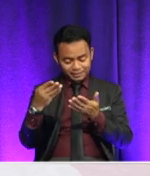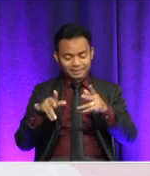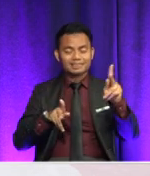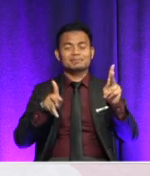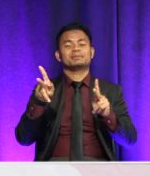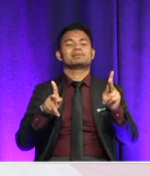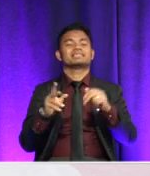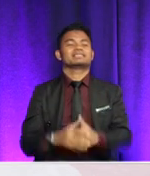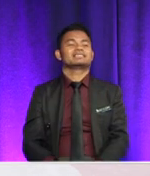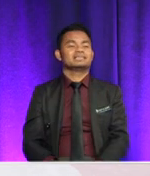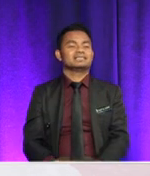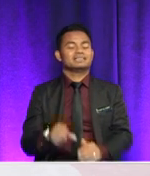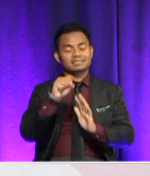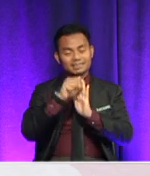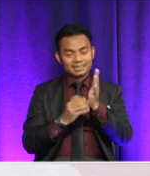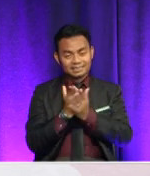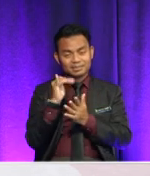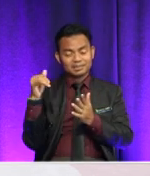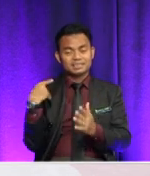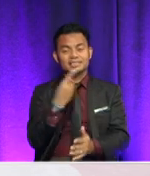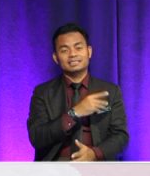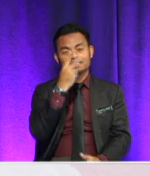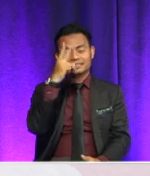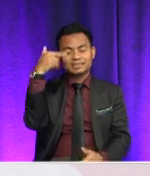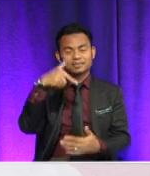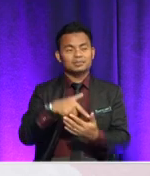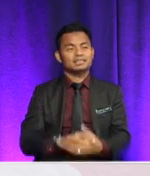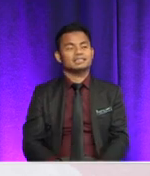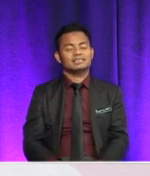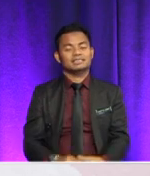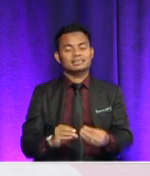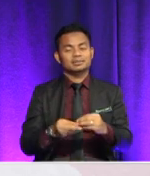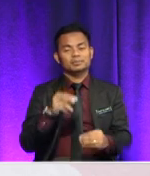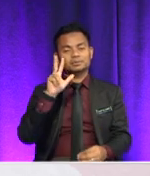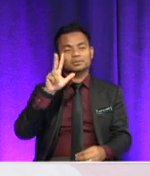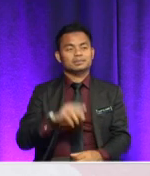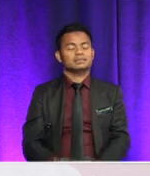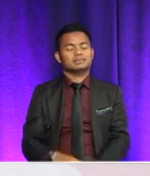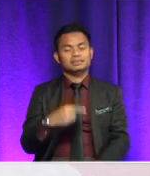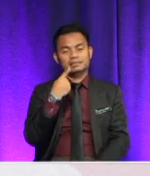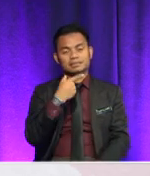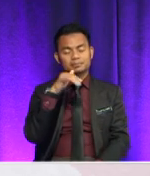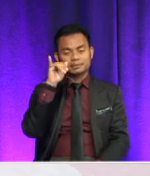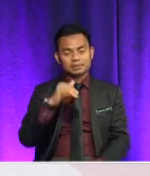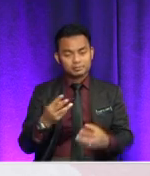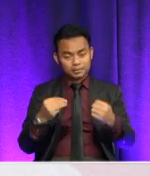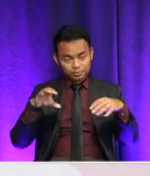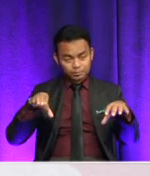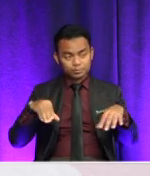seterusnya kita tengok lagi yang ketiga gini ya produk kosmetik siapa Nak ayat